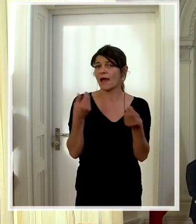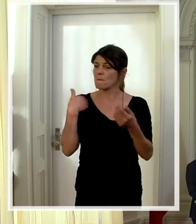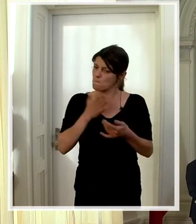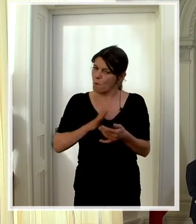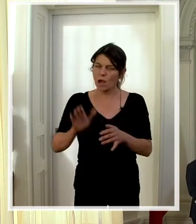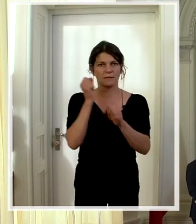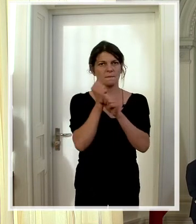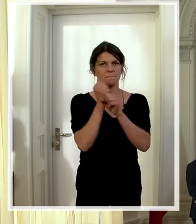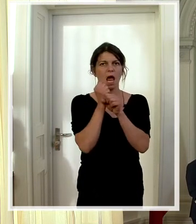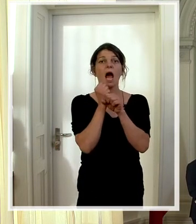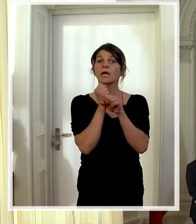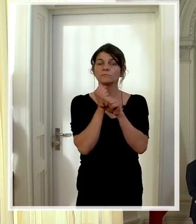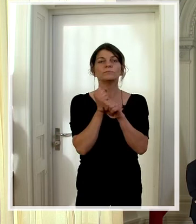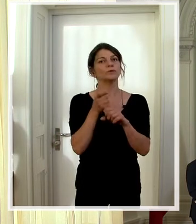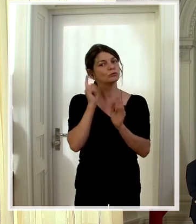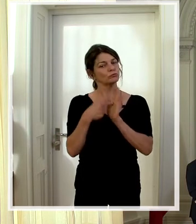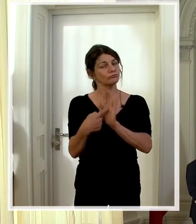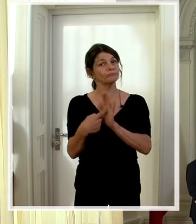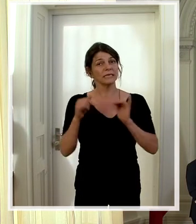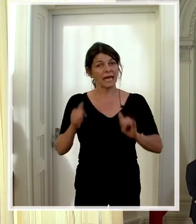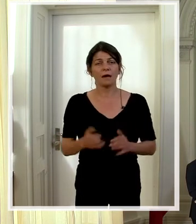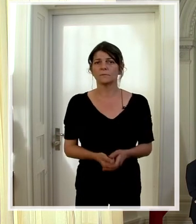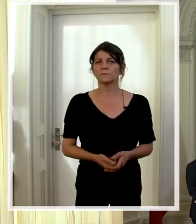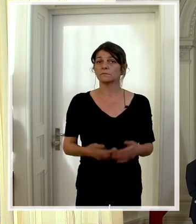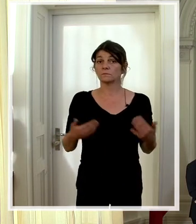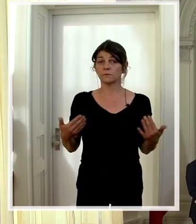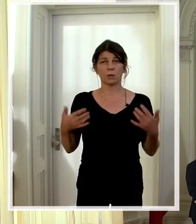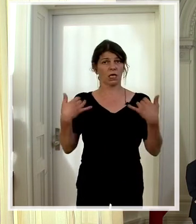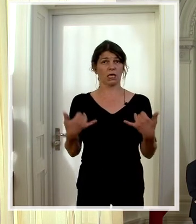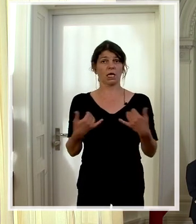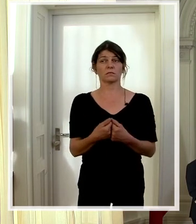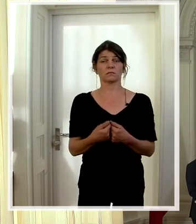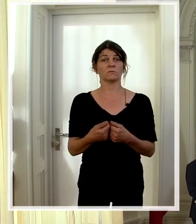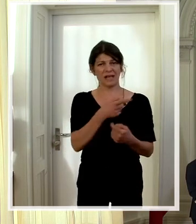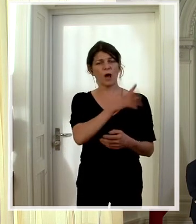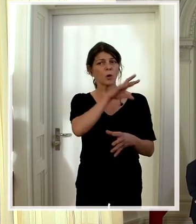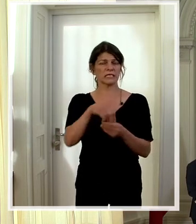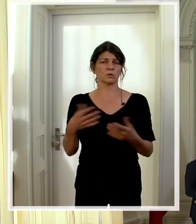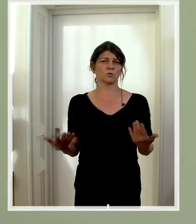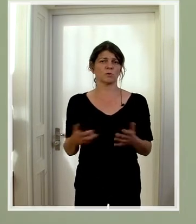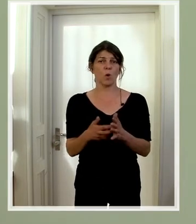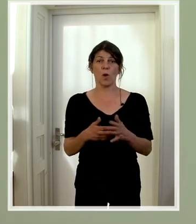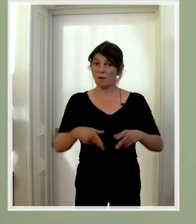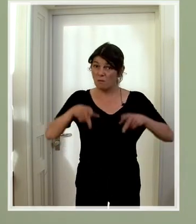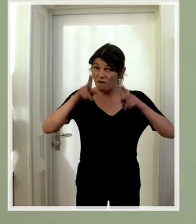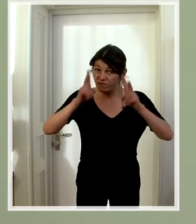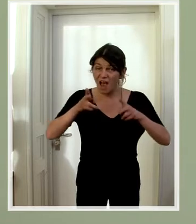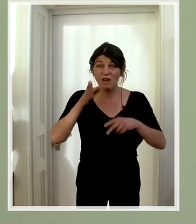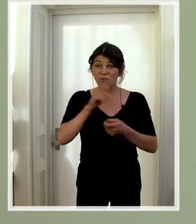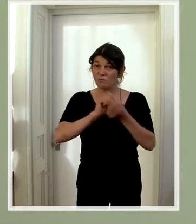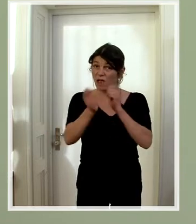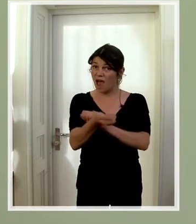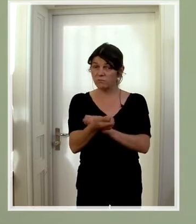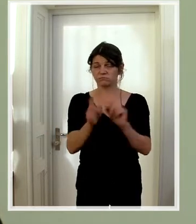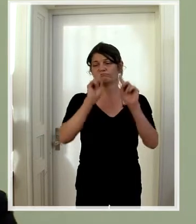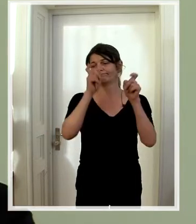möchte, angekriegt wird. Aber, und jetzt kommt halt der dazu. Aber ob das wirklich ändert, das ist ja nächstes Jahr